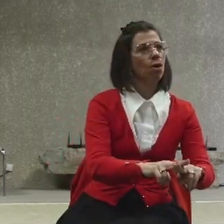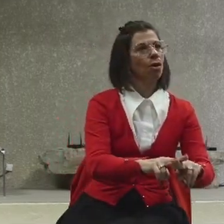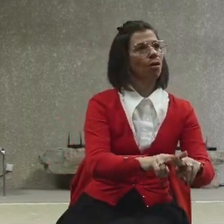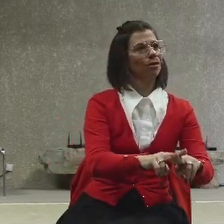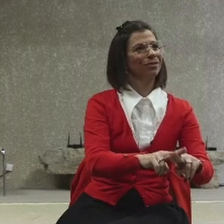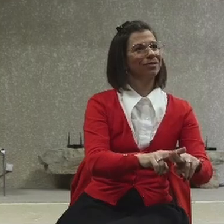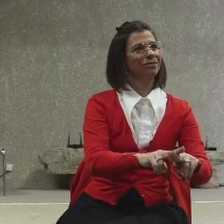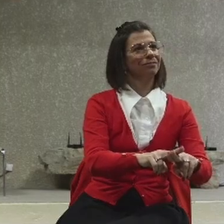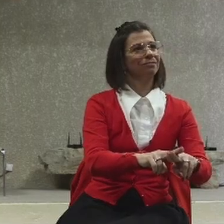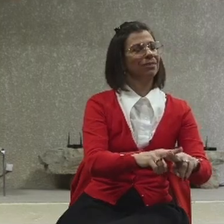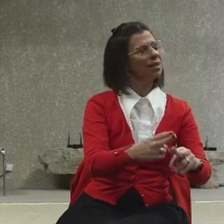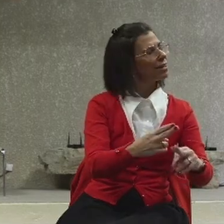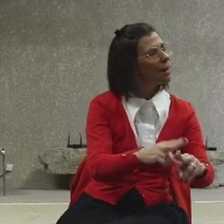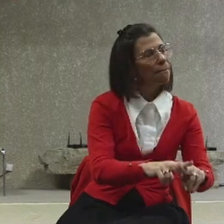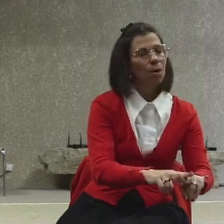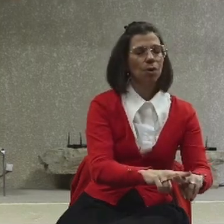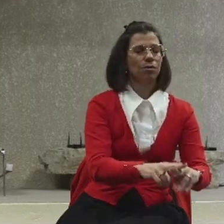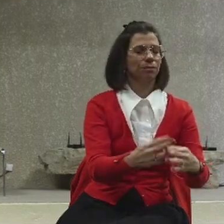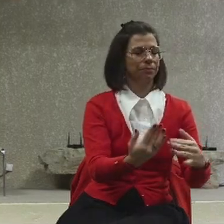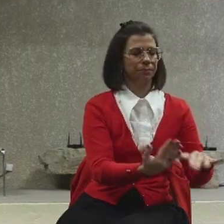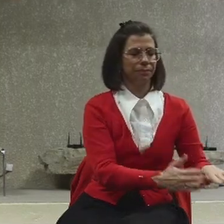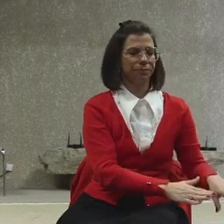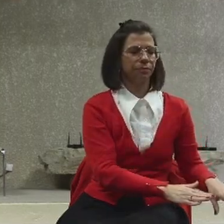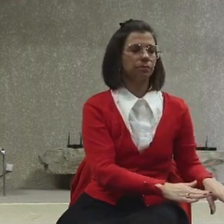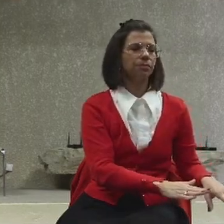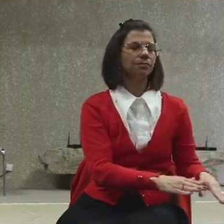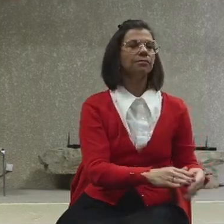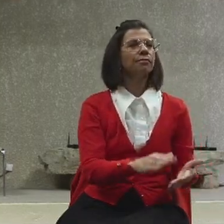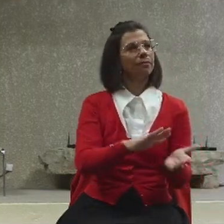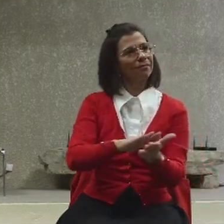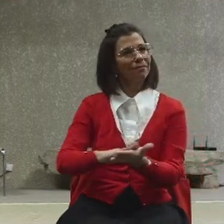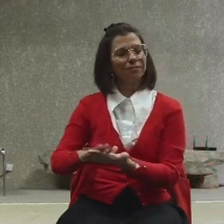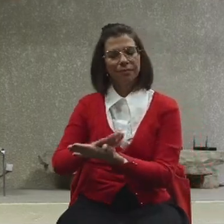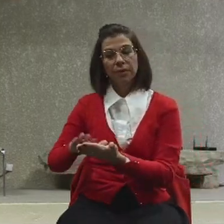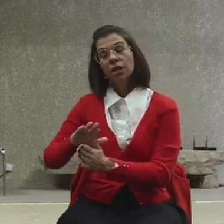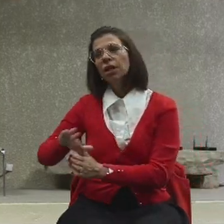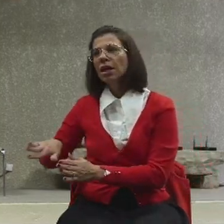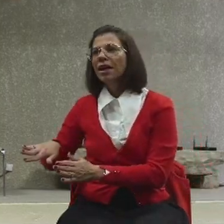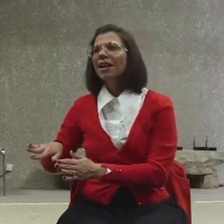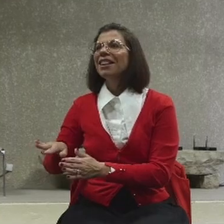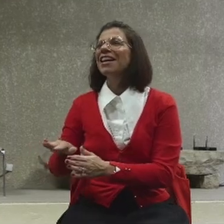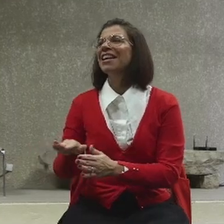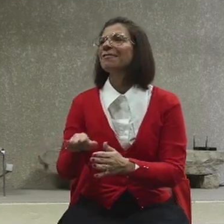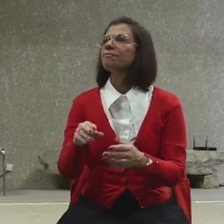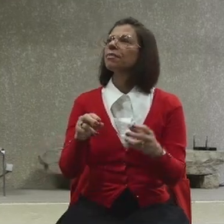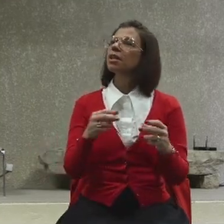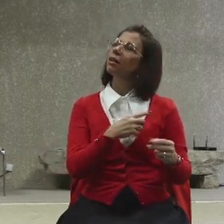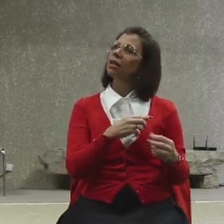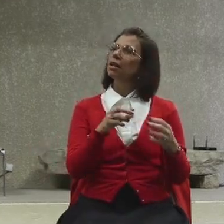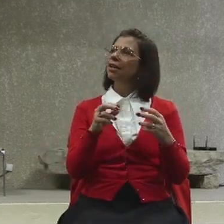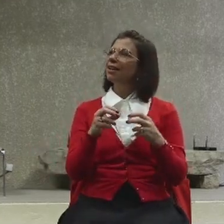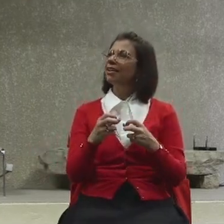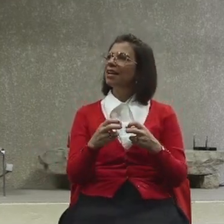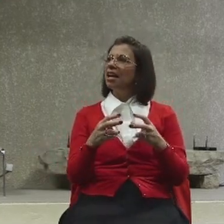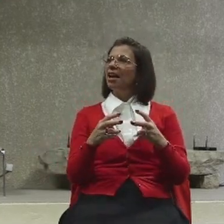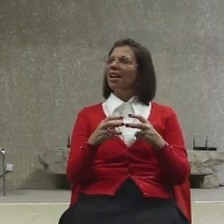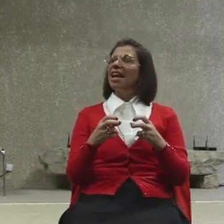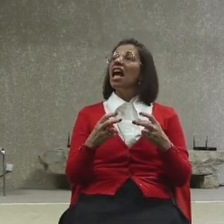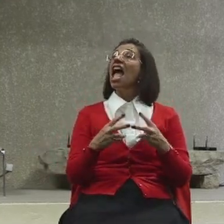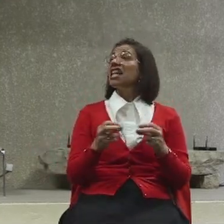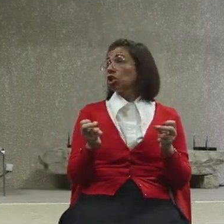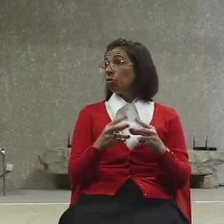Le problème, c'est que bien souvent, on vit dans la conscience de ce qu'on voit, mais nous sommes appelés à vivre, à marcher,